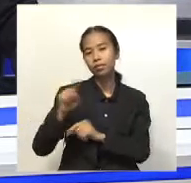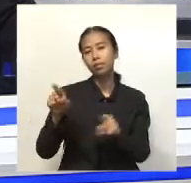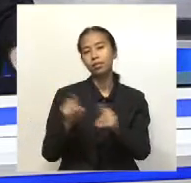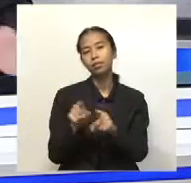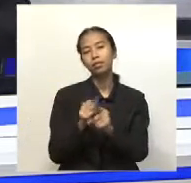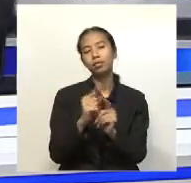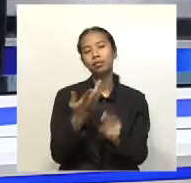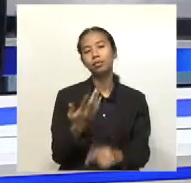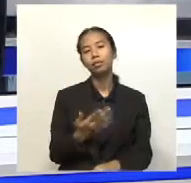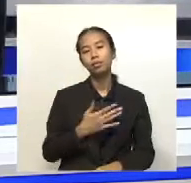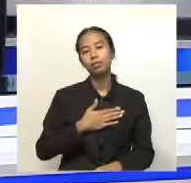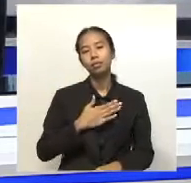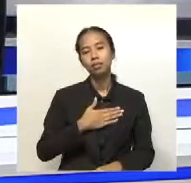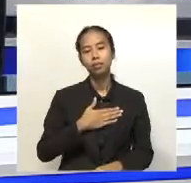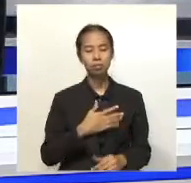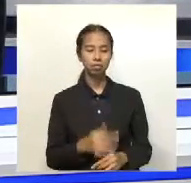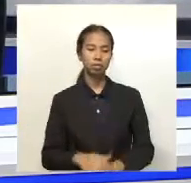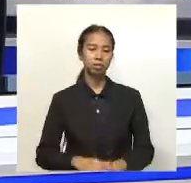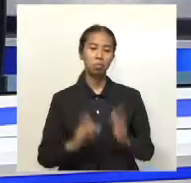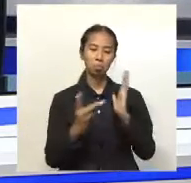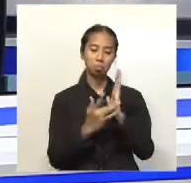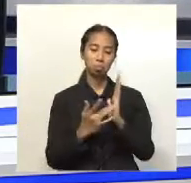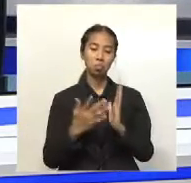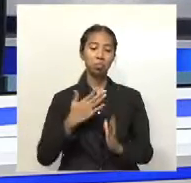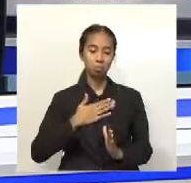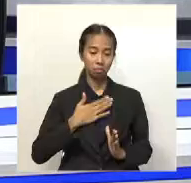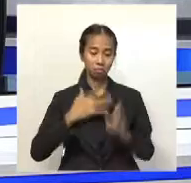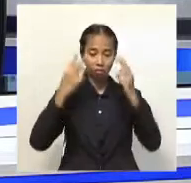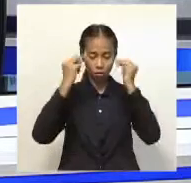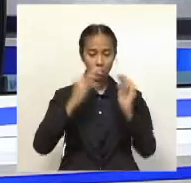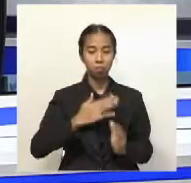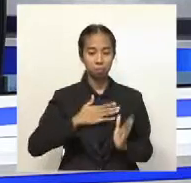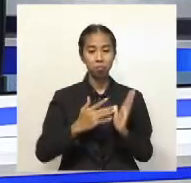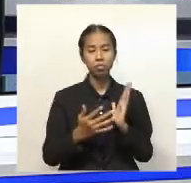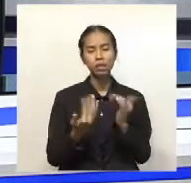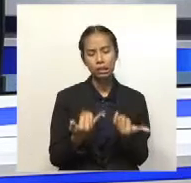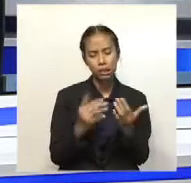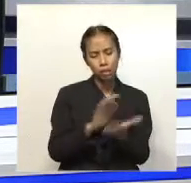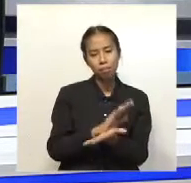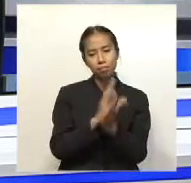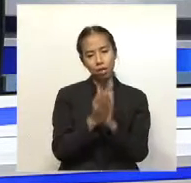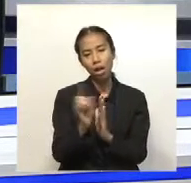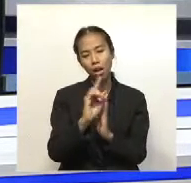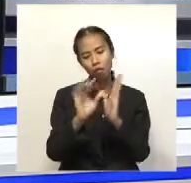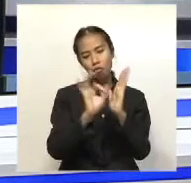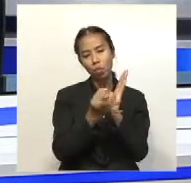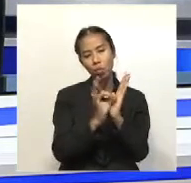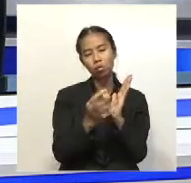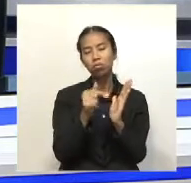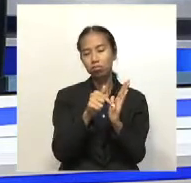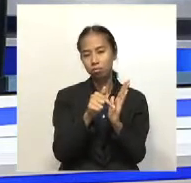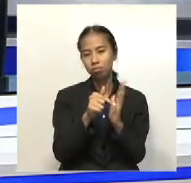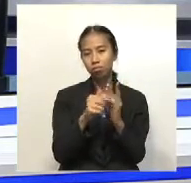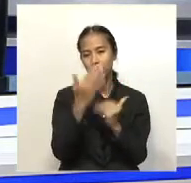ประกาศตัวนะครับว่าเป็นตู่ดิจิทัลนะครับซึ่งก็ทำให้ต้องมีการปรับตัวนะครับในการใช้โซเชียลมีเดียให้ม